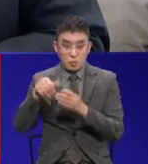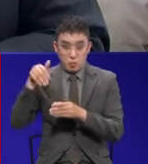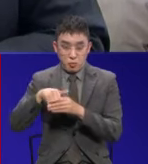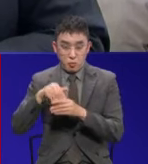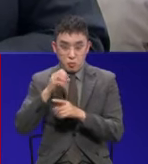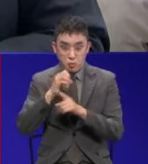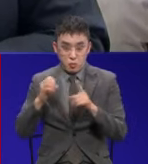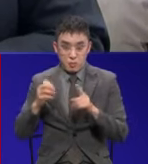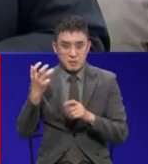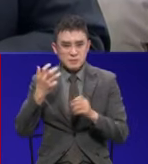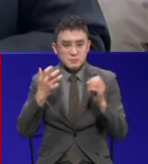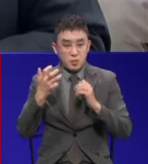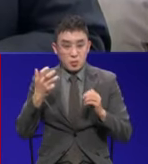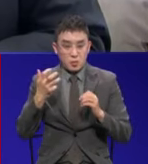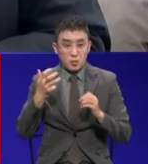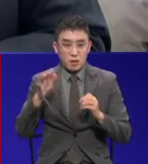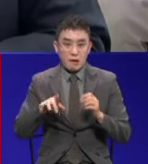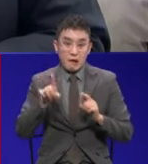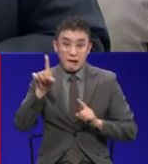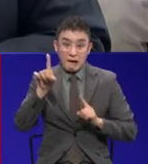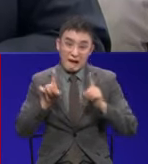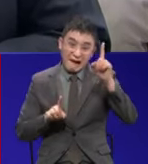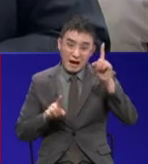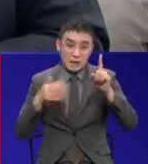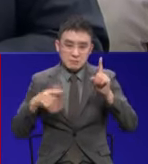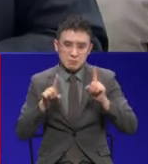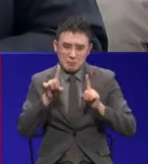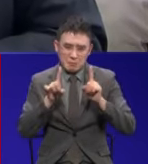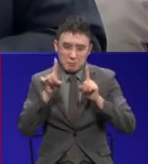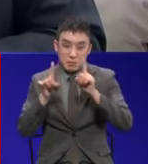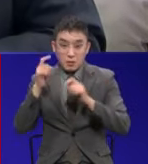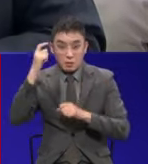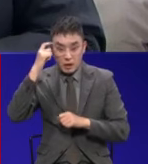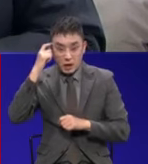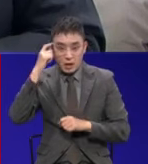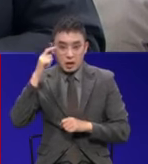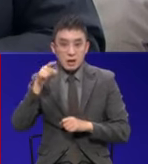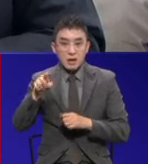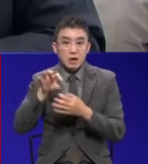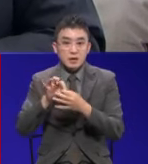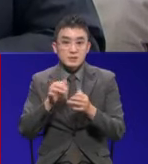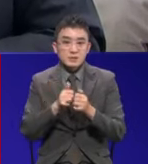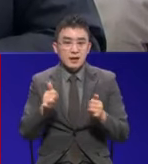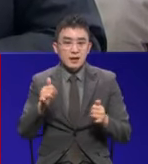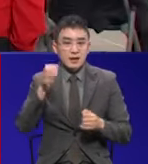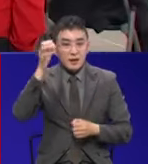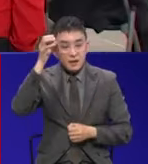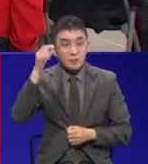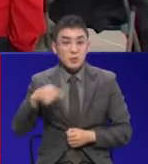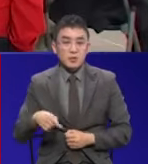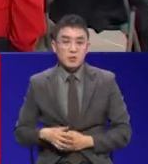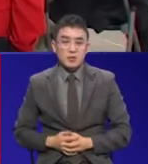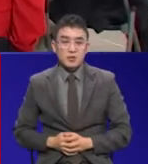근데도 좀처럼 승부가 나지 않고 있는데요. 캠프 관계자들은 결과를 어떻게 전망하고 있습니까?